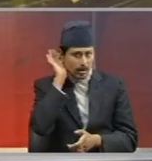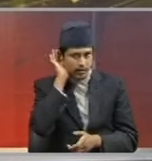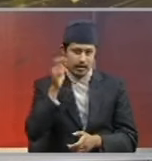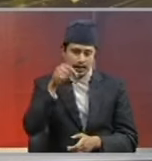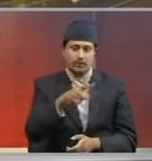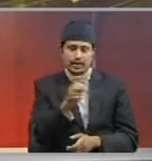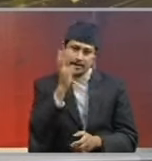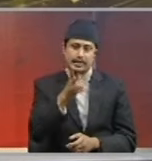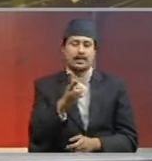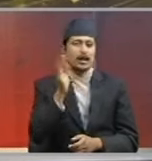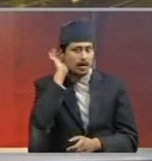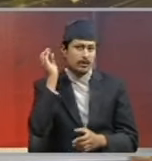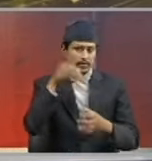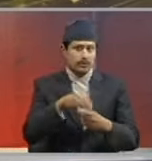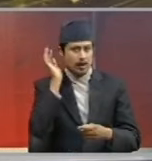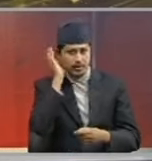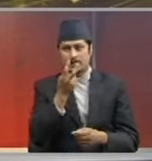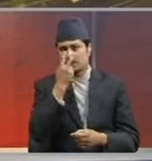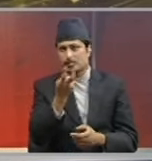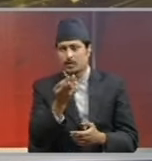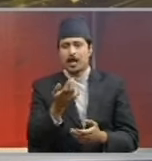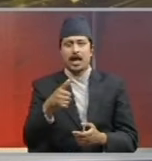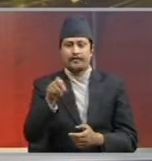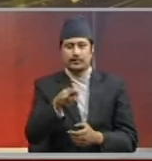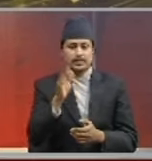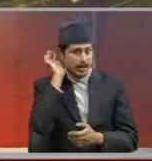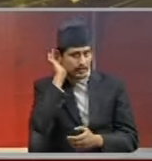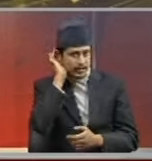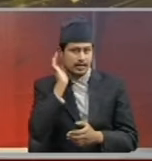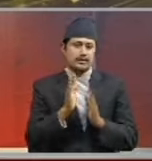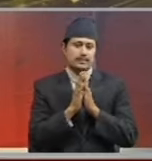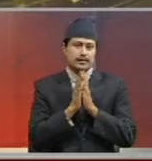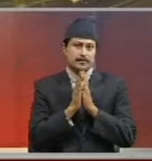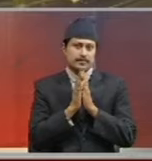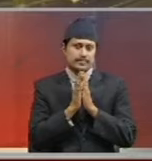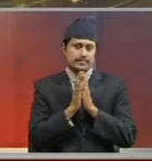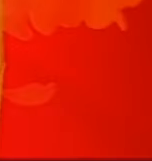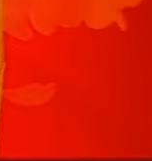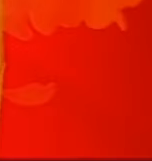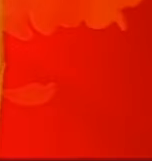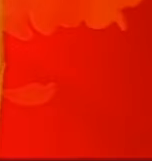अहिलेलाई यति नै खबरभित्रको खबरका लागि हेर्दै रहनुहोला एभिन्युज खबर नमस्कार